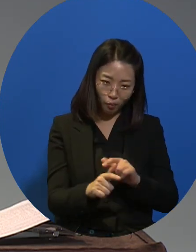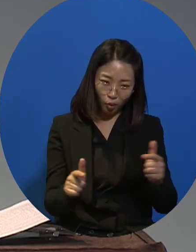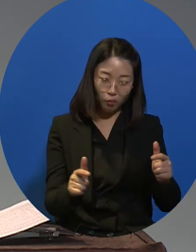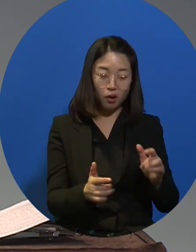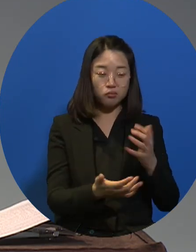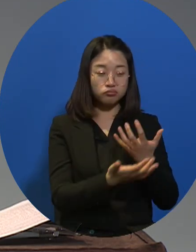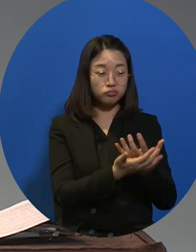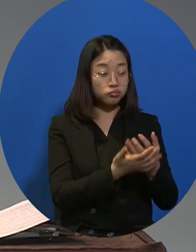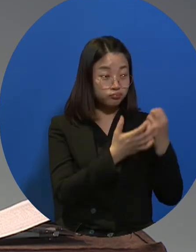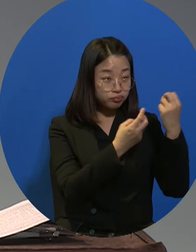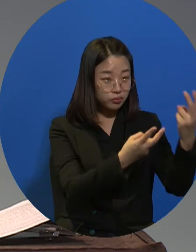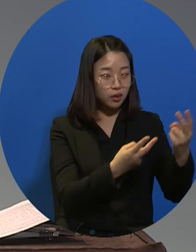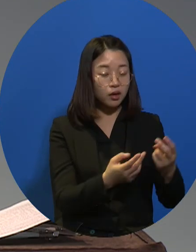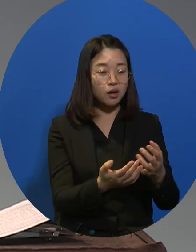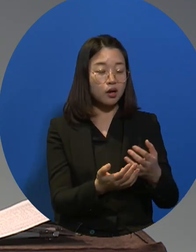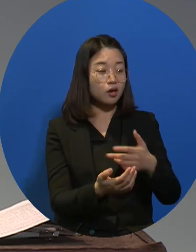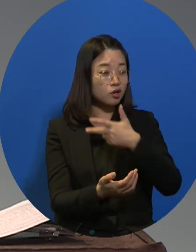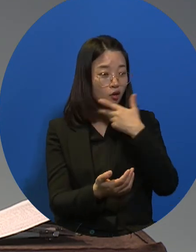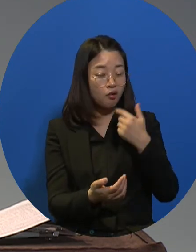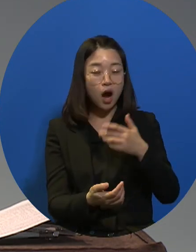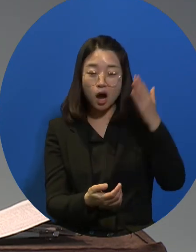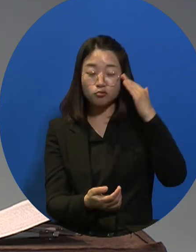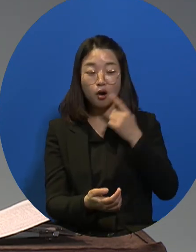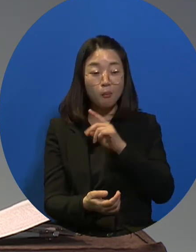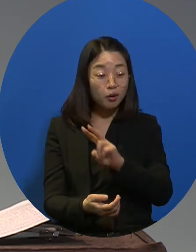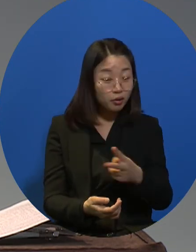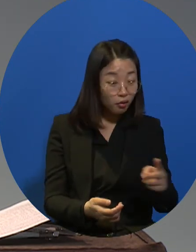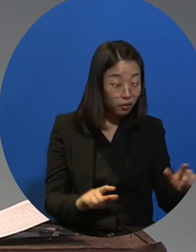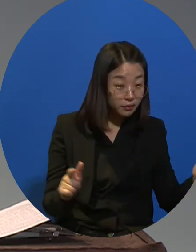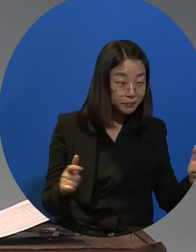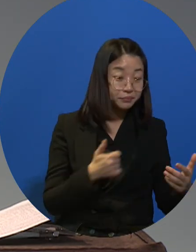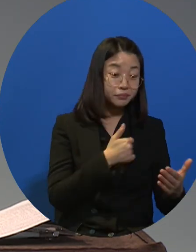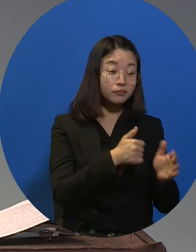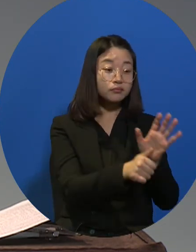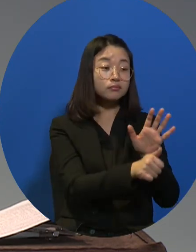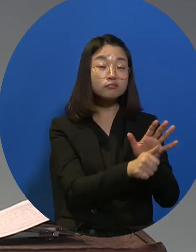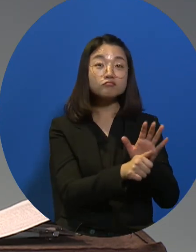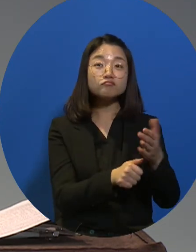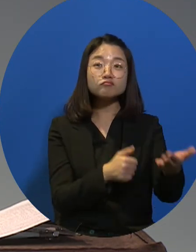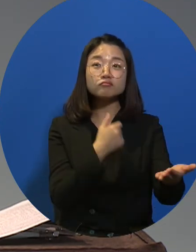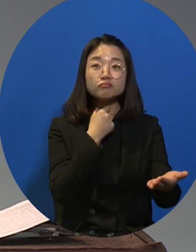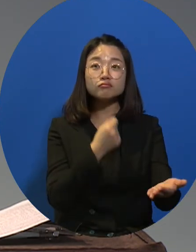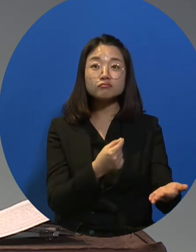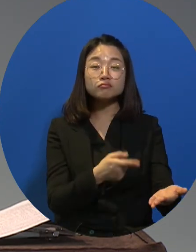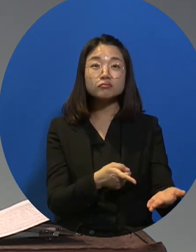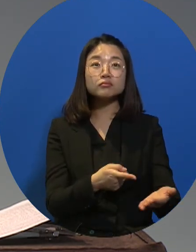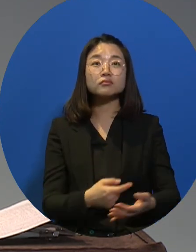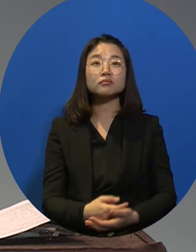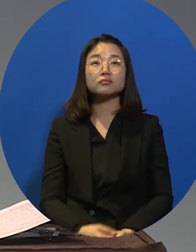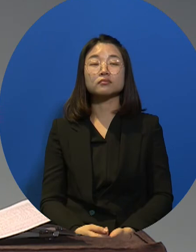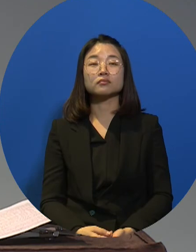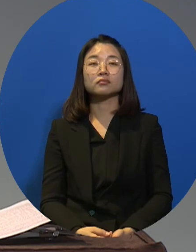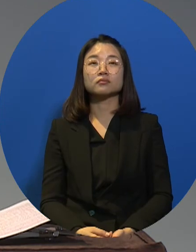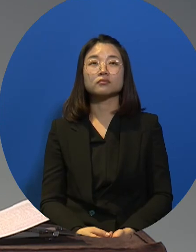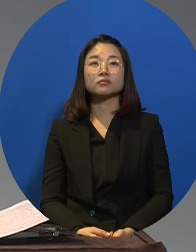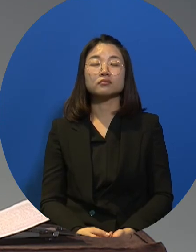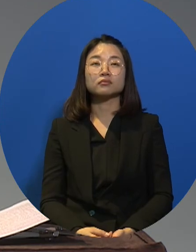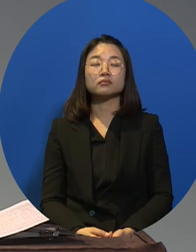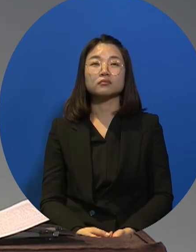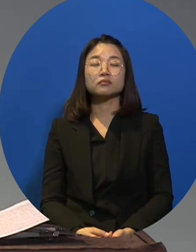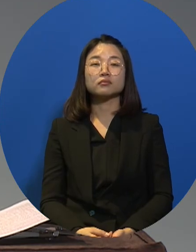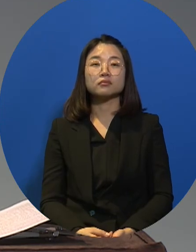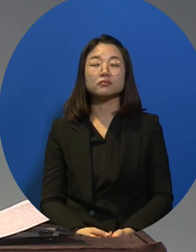송달, 번역 이런 등을 지원을 해야 되는데 실효적 행위가 아닌 어떤